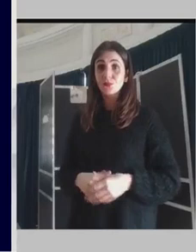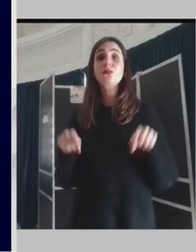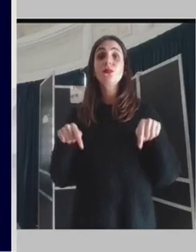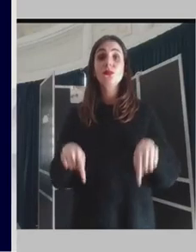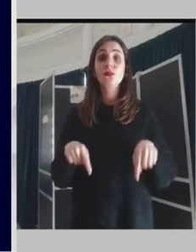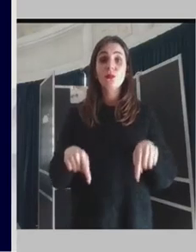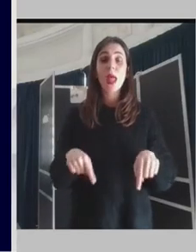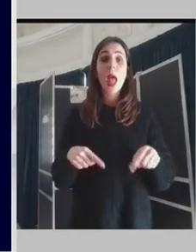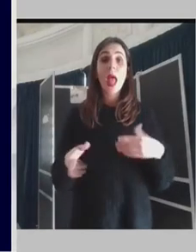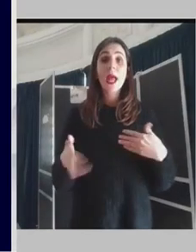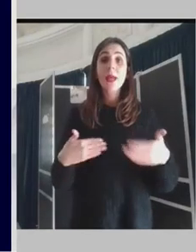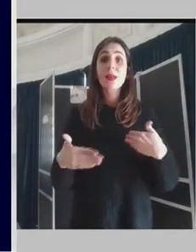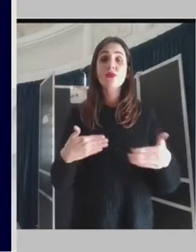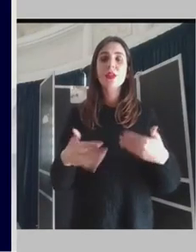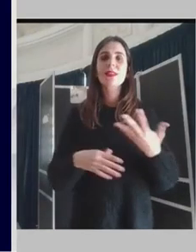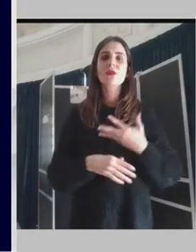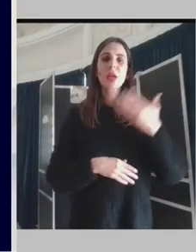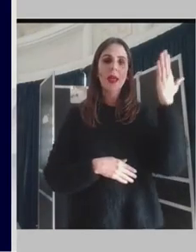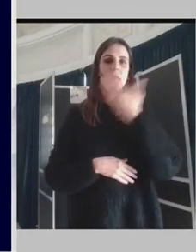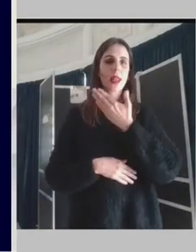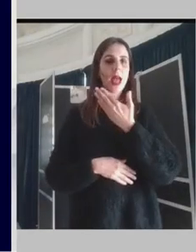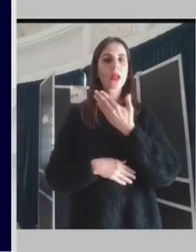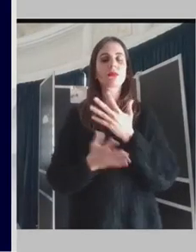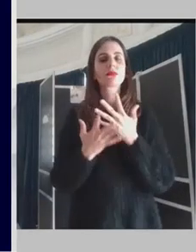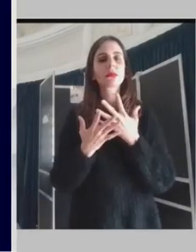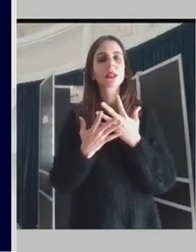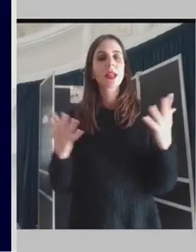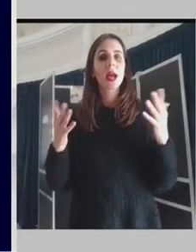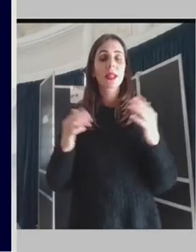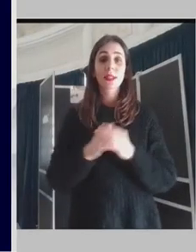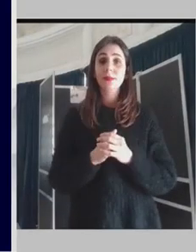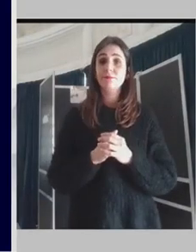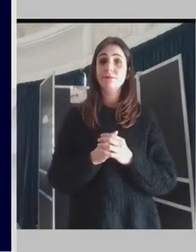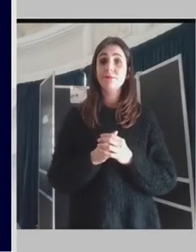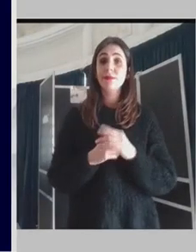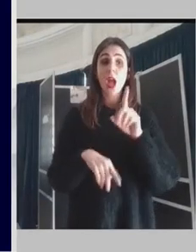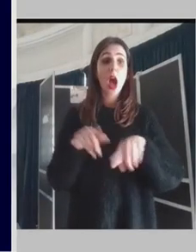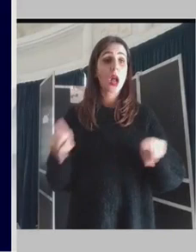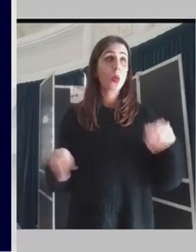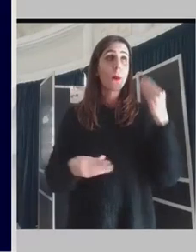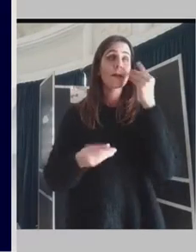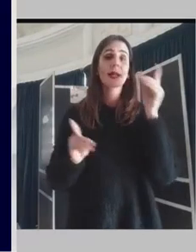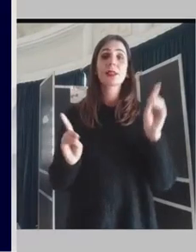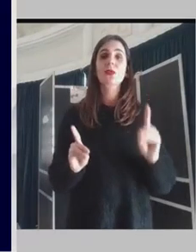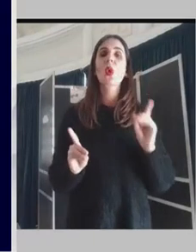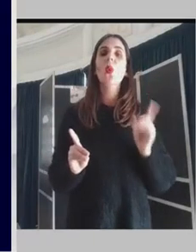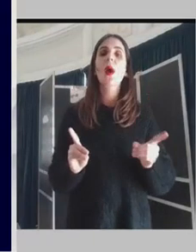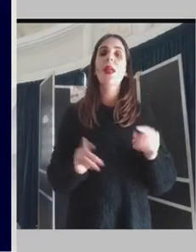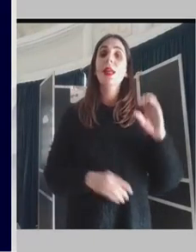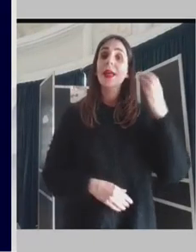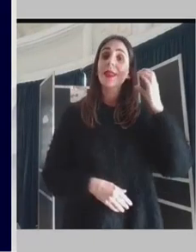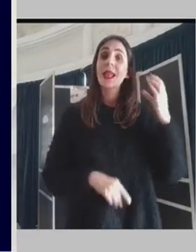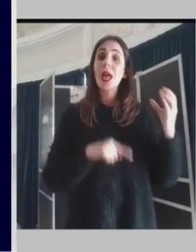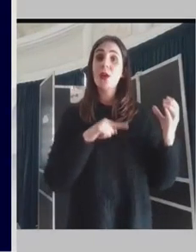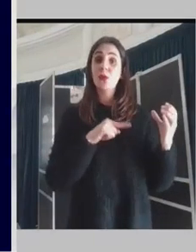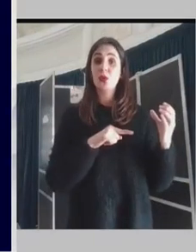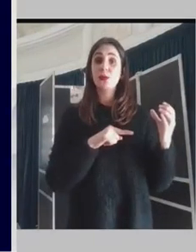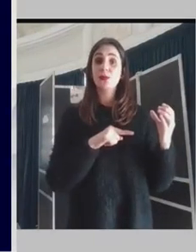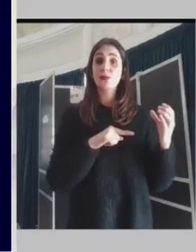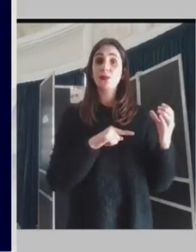nell'emergenza abbiamo un grande alleato, che molti magari non ci pensano, è il telefono. La